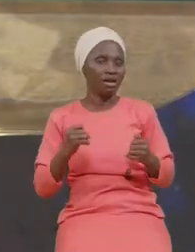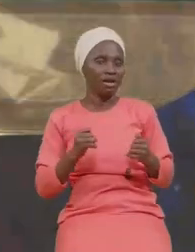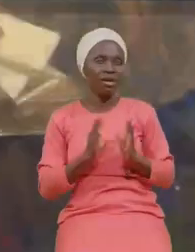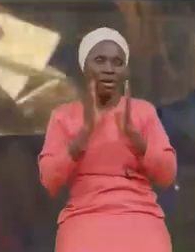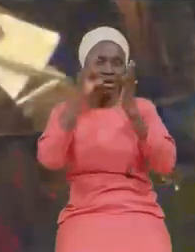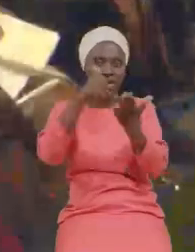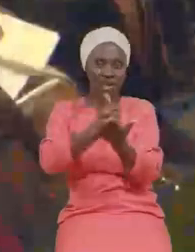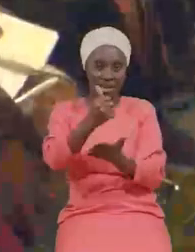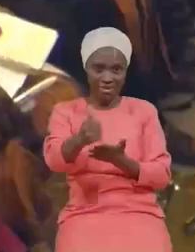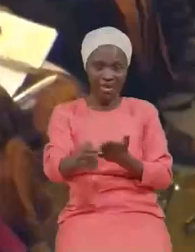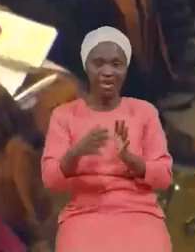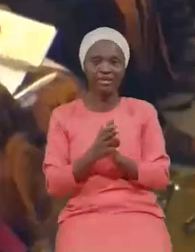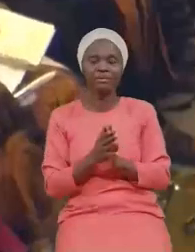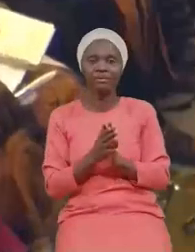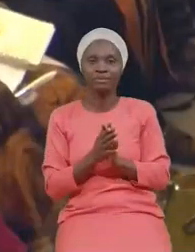qui amène